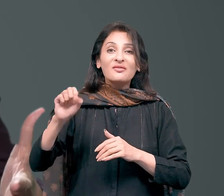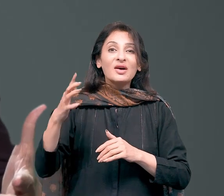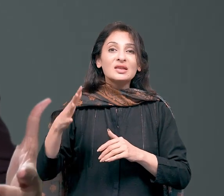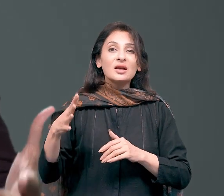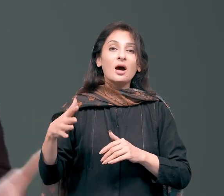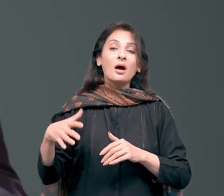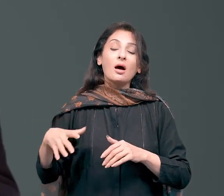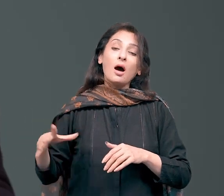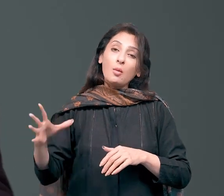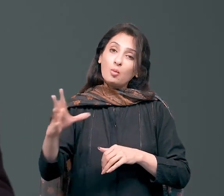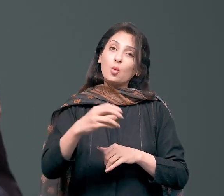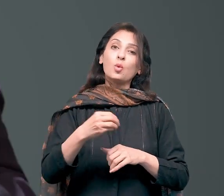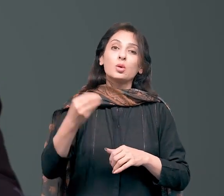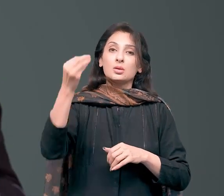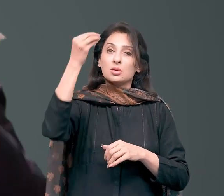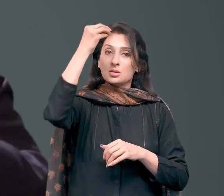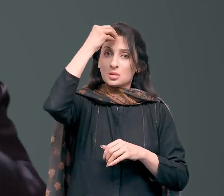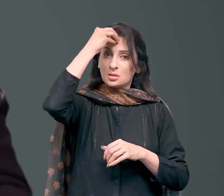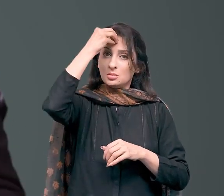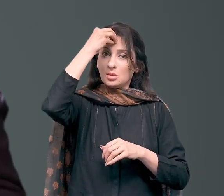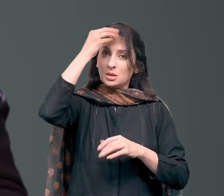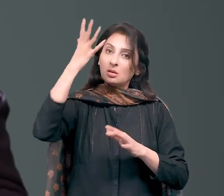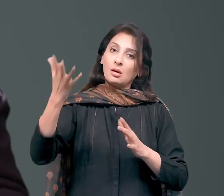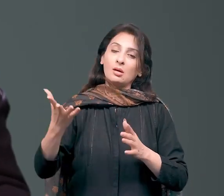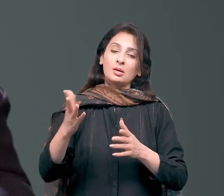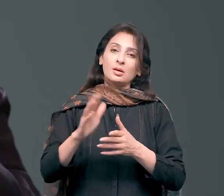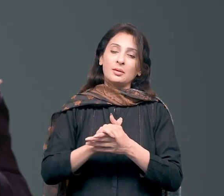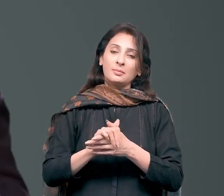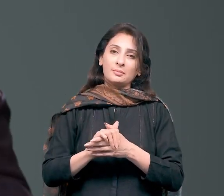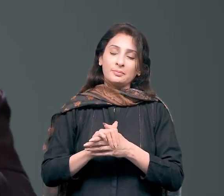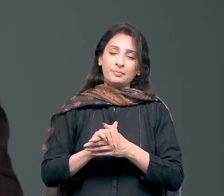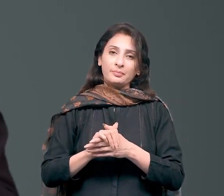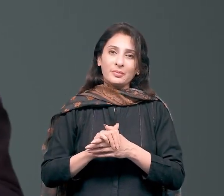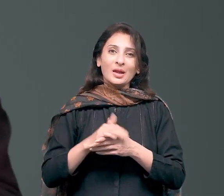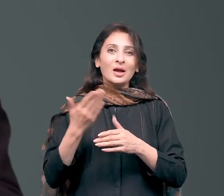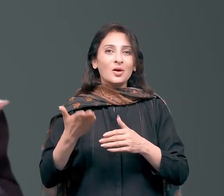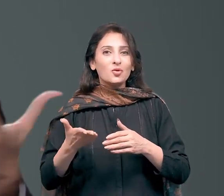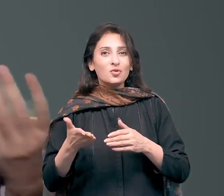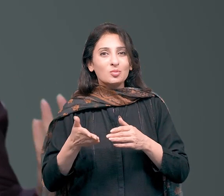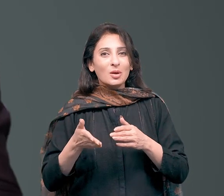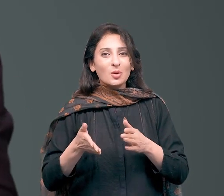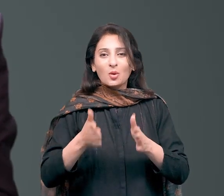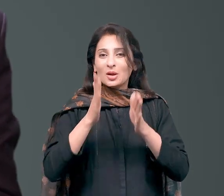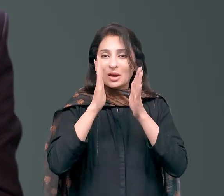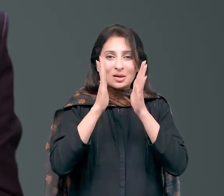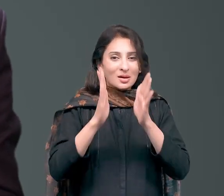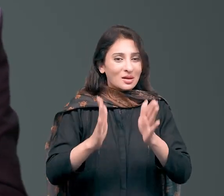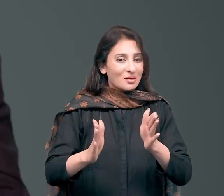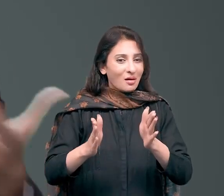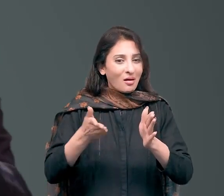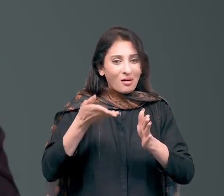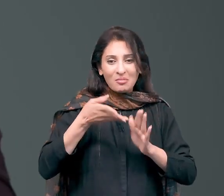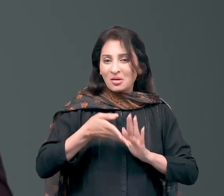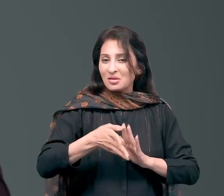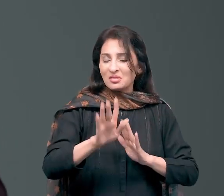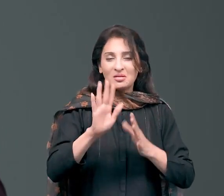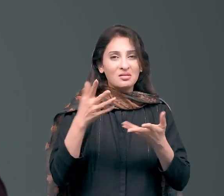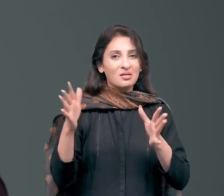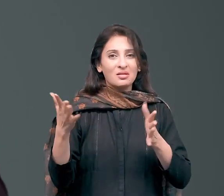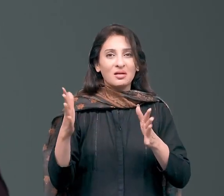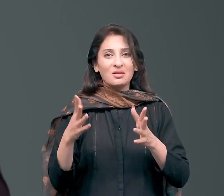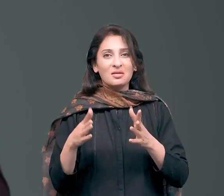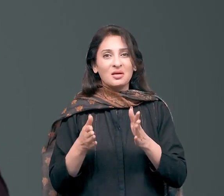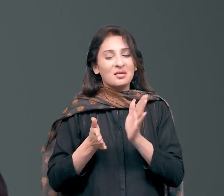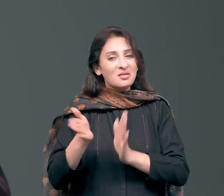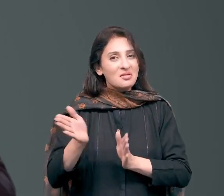طور پر, اور اس کے ذمہ دار ہم خود لوگ ہیں. ہمارا کوئی بھی جمہوریت کا تسلسل نہیں ہے, نظام کا تسلسل